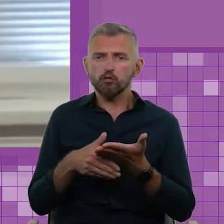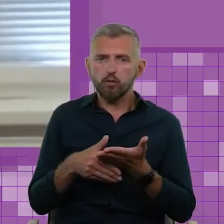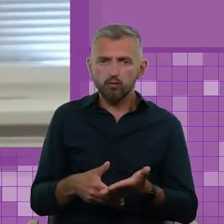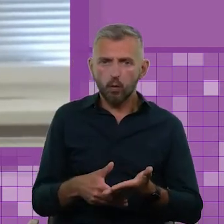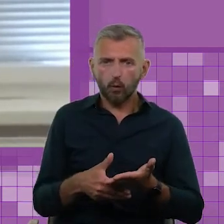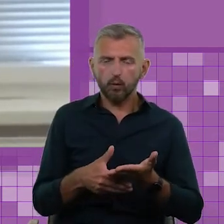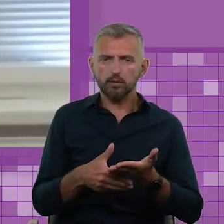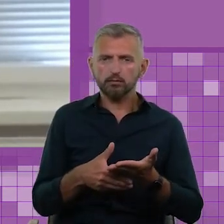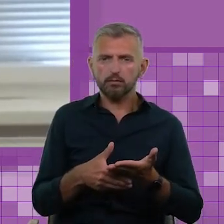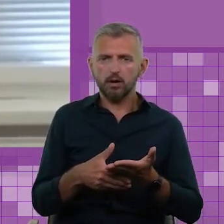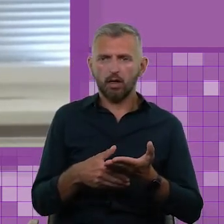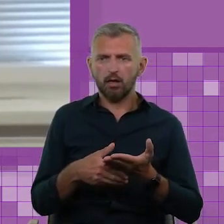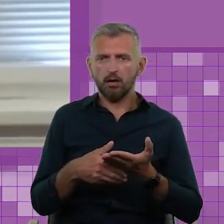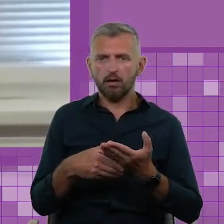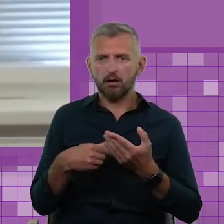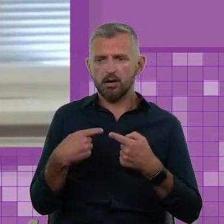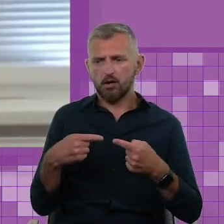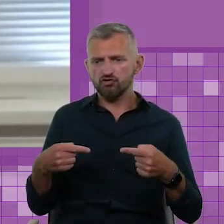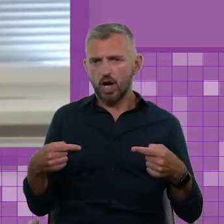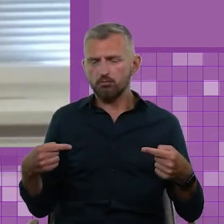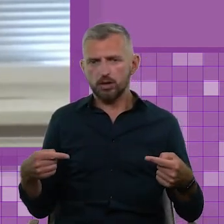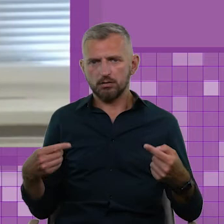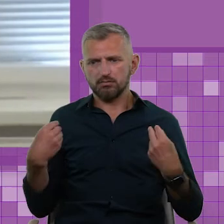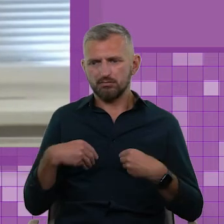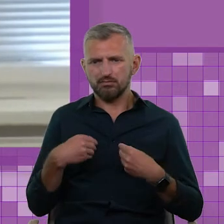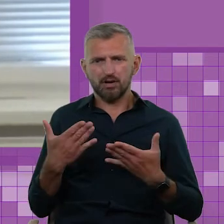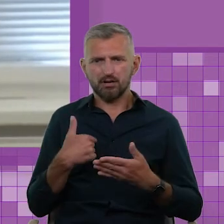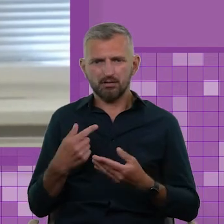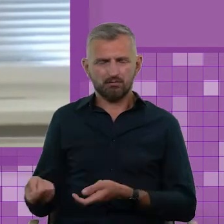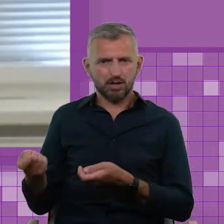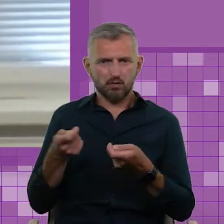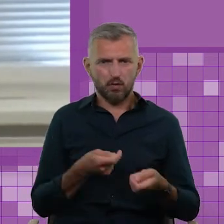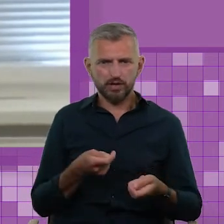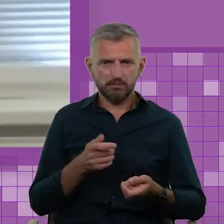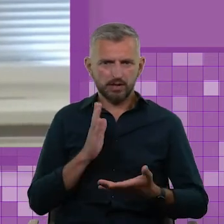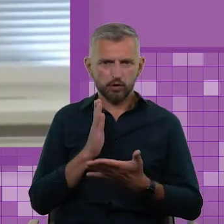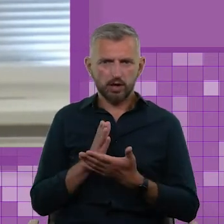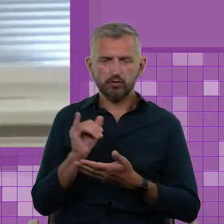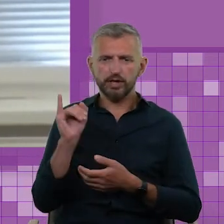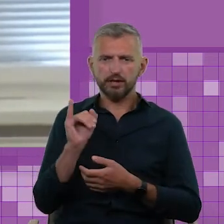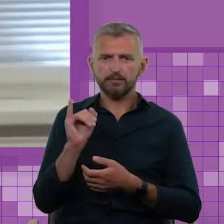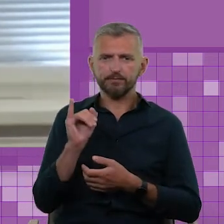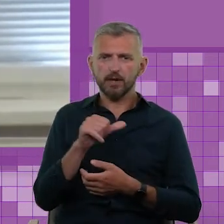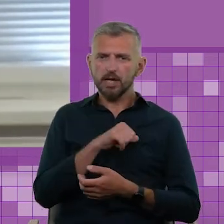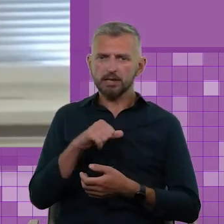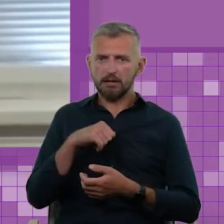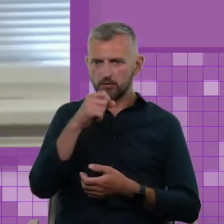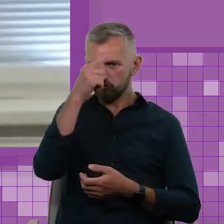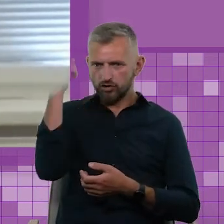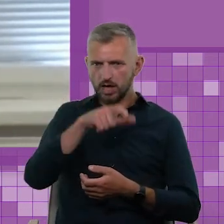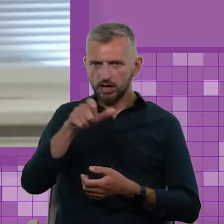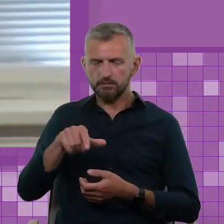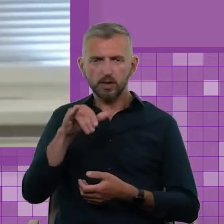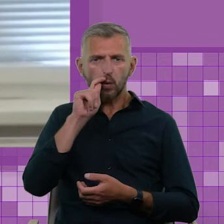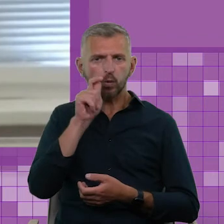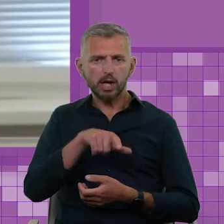допомогу речами, які до нас приносять безпосередньо і самі чехи, і